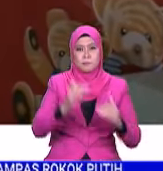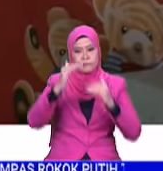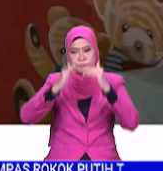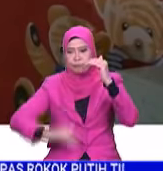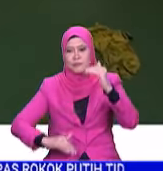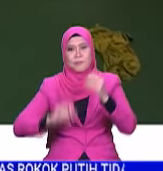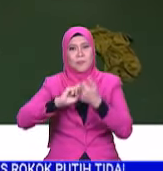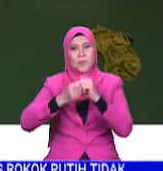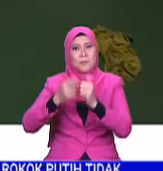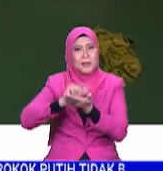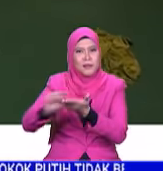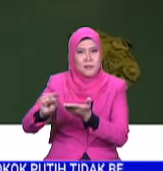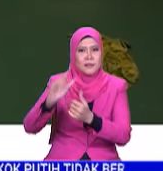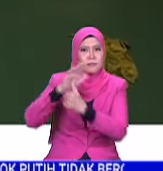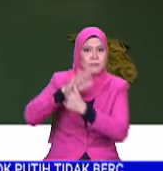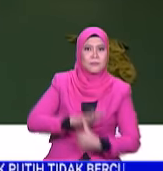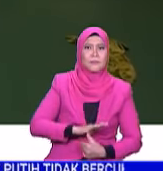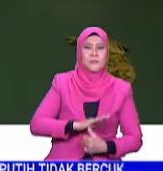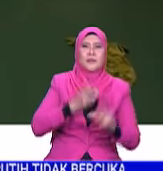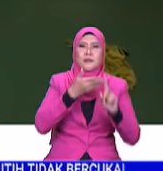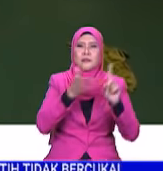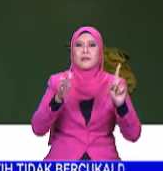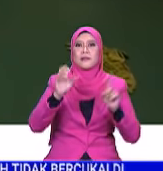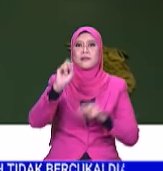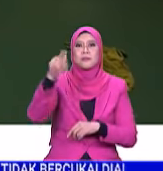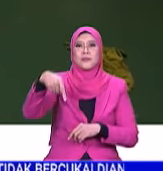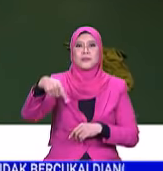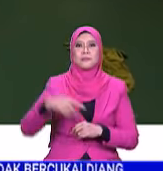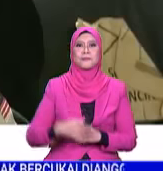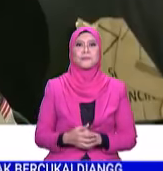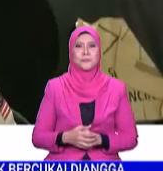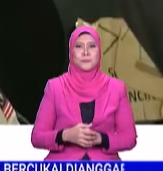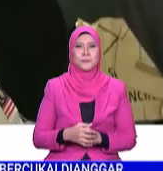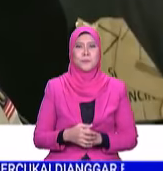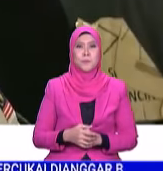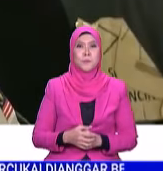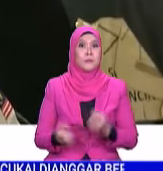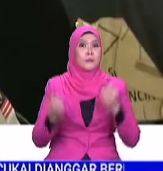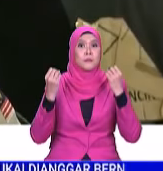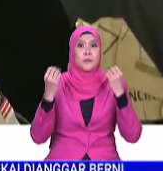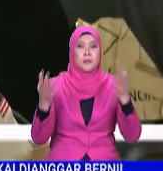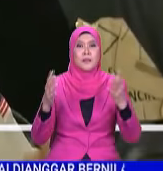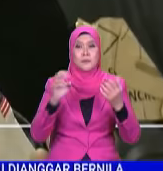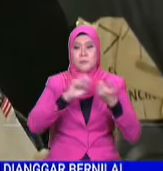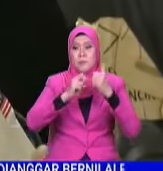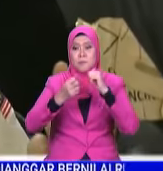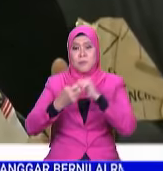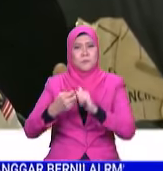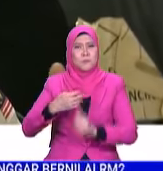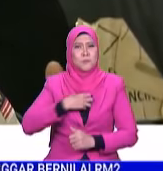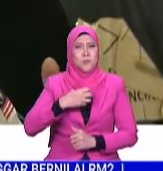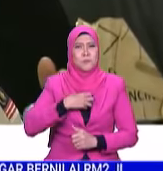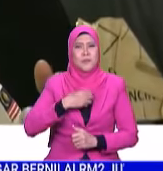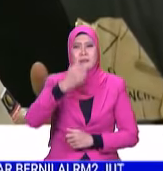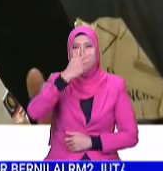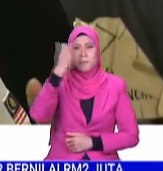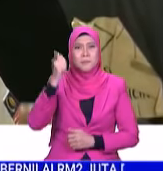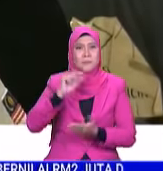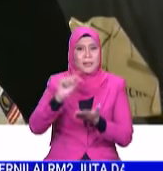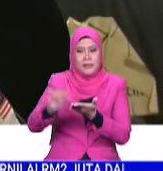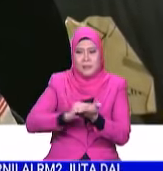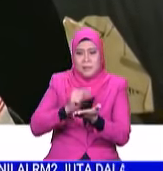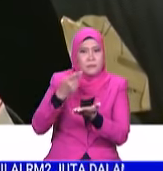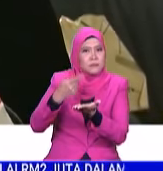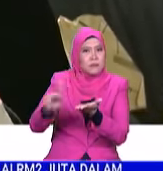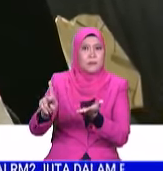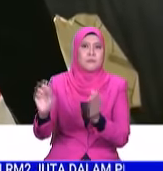masalah gaji, penindasan dan pelanggaran SOP. Kebanyakan isu yang diadukan adalah gaji yang tidak dibayar